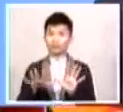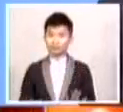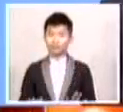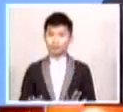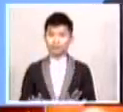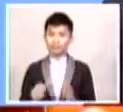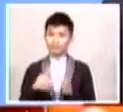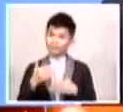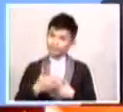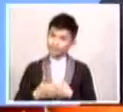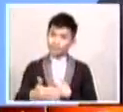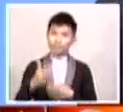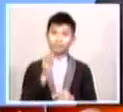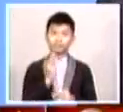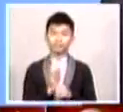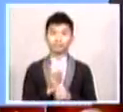来，